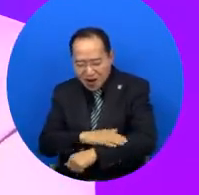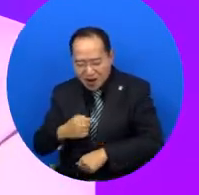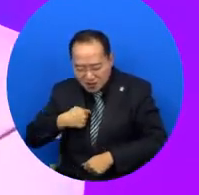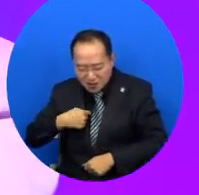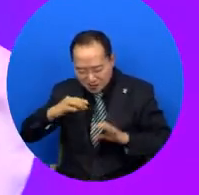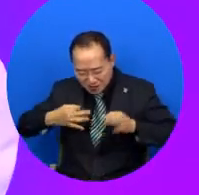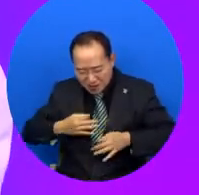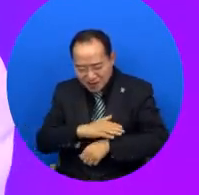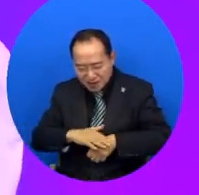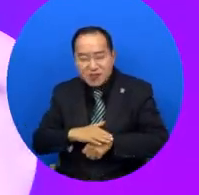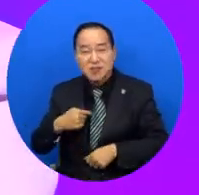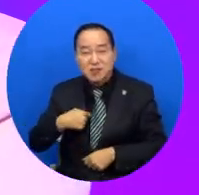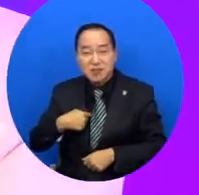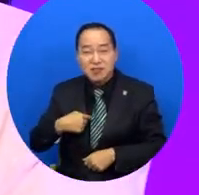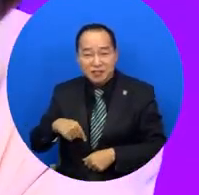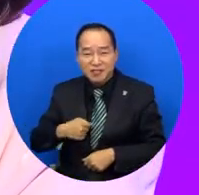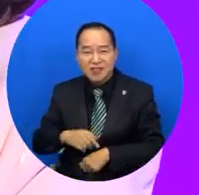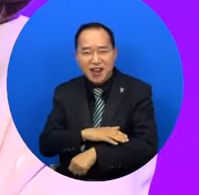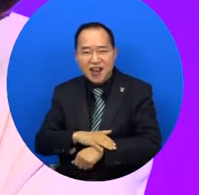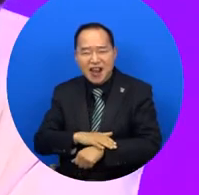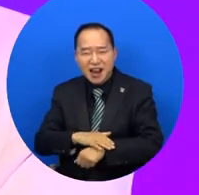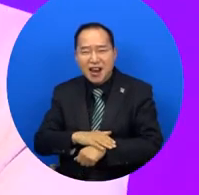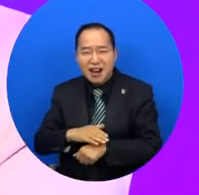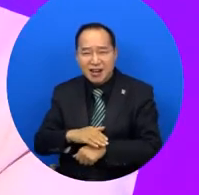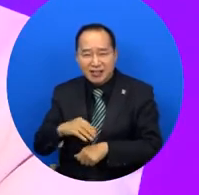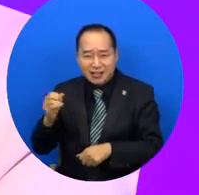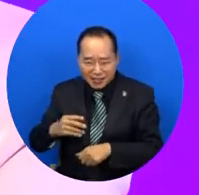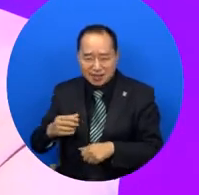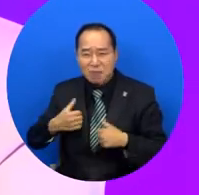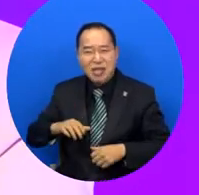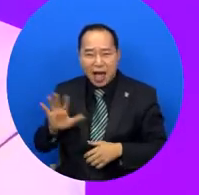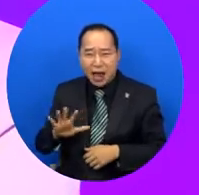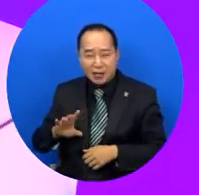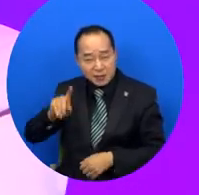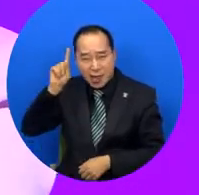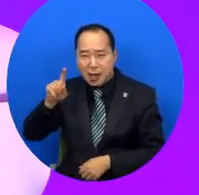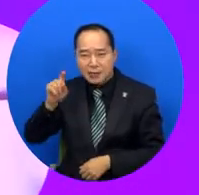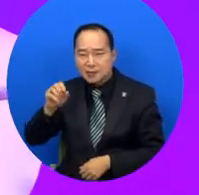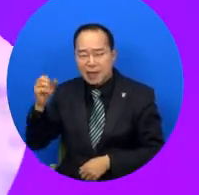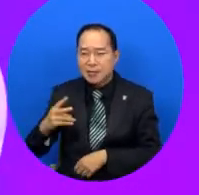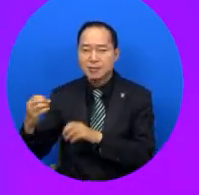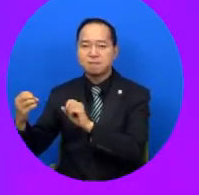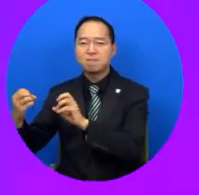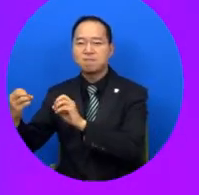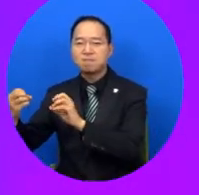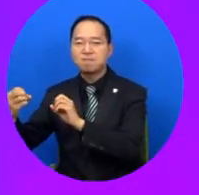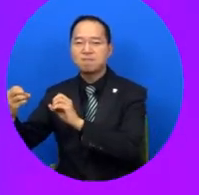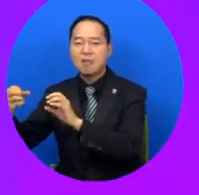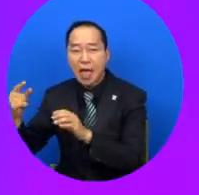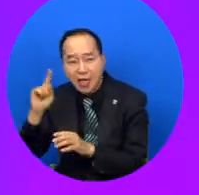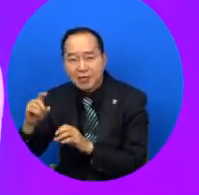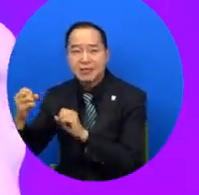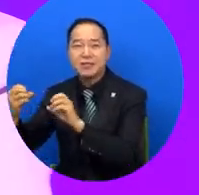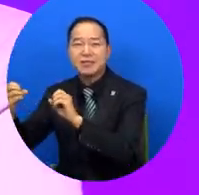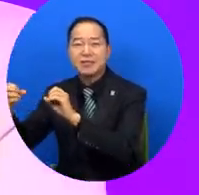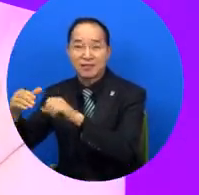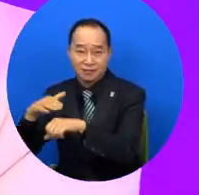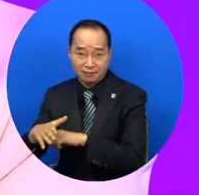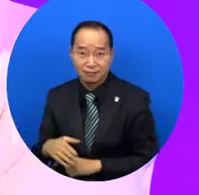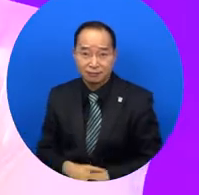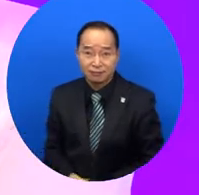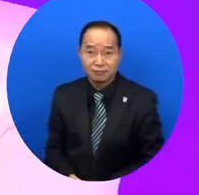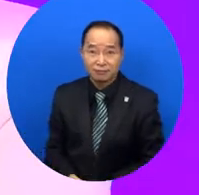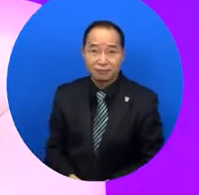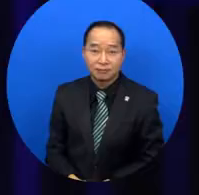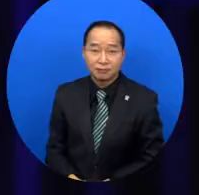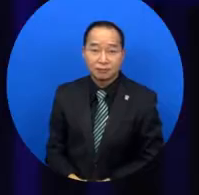오늘 이 정도면 잘했다. 이렇게 말하면서 스스로 달래고 그걸 다시 포기 안 합니다. 계속 물고 있죠. 계속